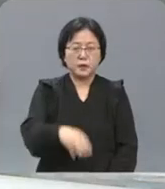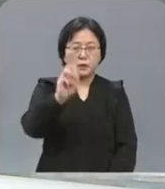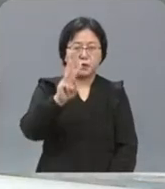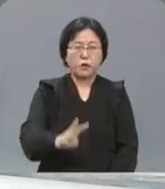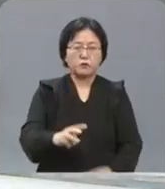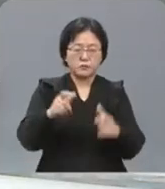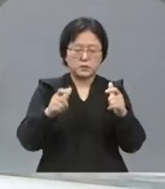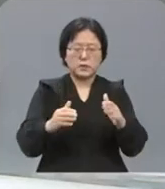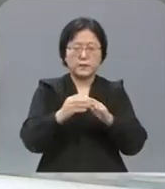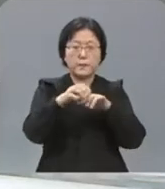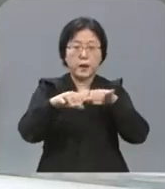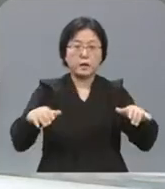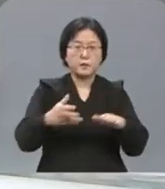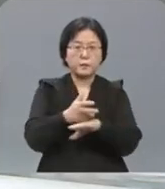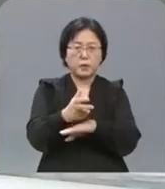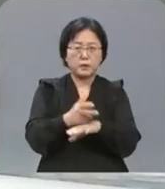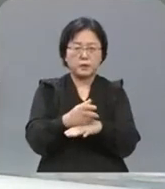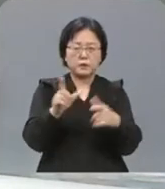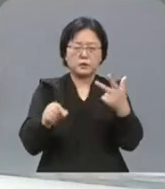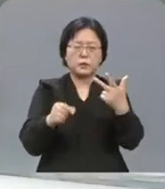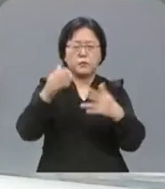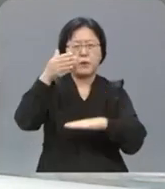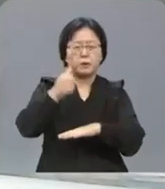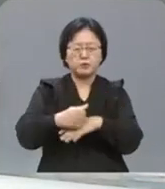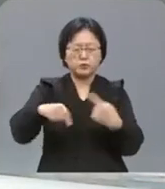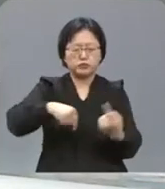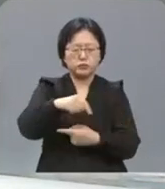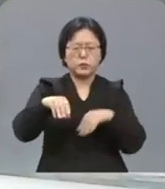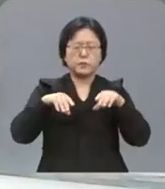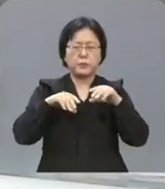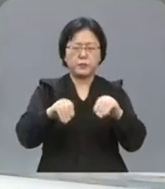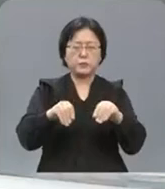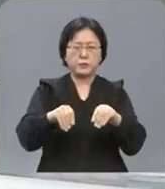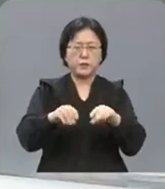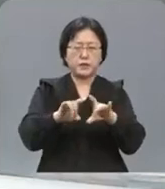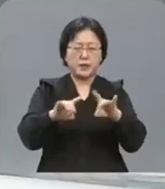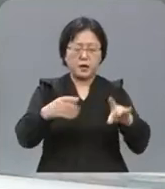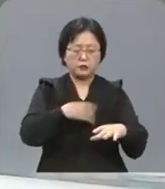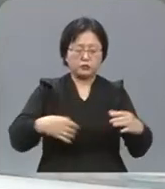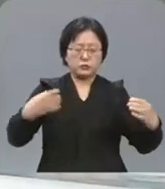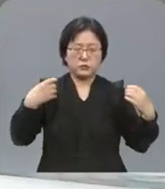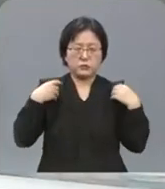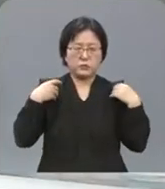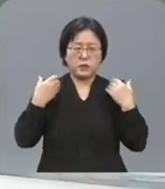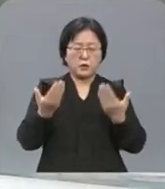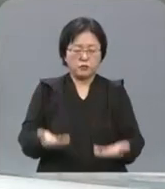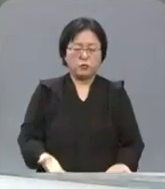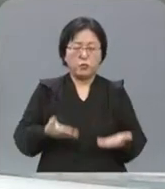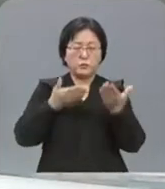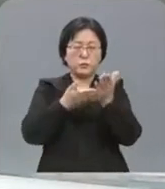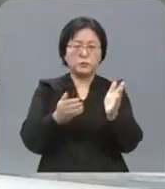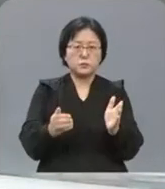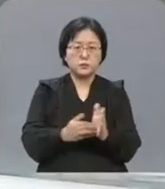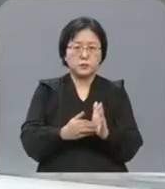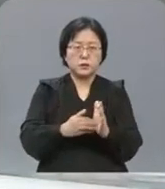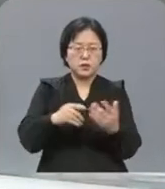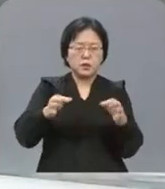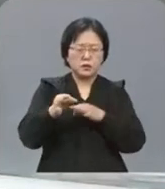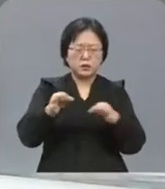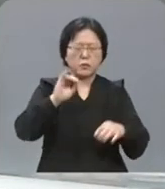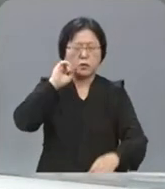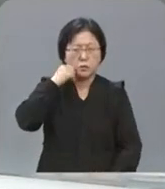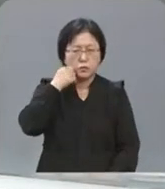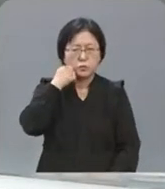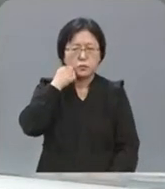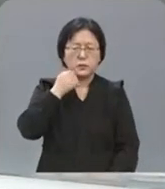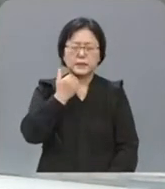광주 지역의 마을 버스들이 다음 달 말부터 운행을 멈추겠다고 각 구청에 일제히 휴업을 신고했습니다. 경영난이